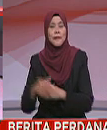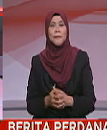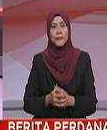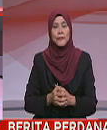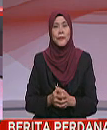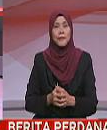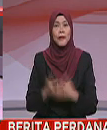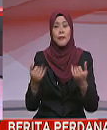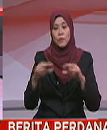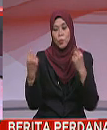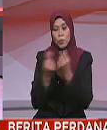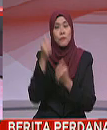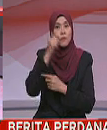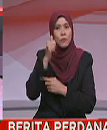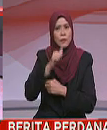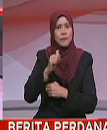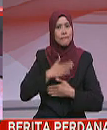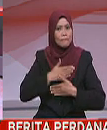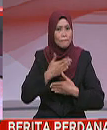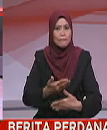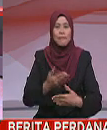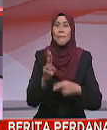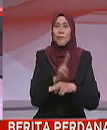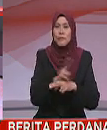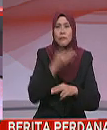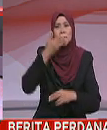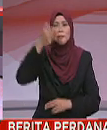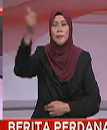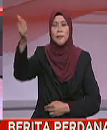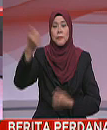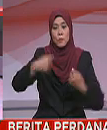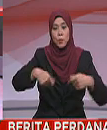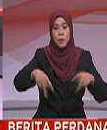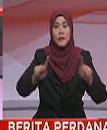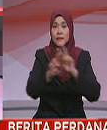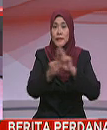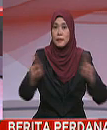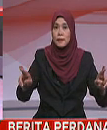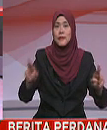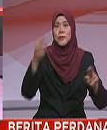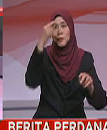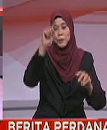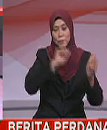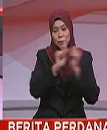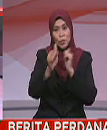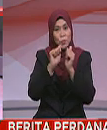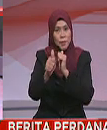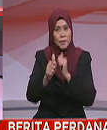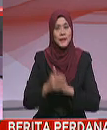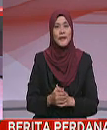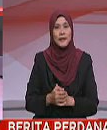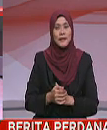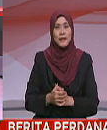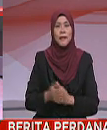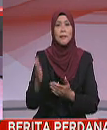Baik, sementara itu golongan wanita perlu lebih komited dan berguna sebaik mungkin peluang yang disediakan dalam arena sukan. Ini